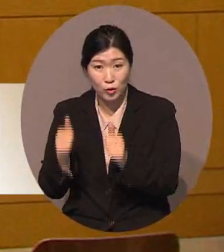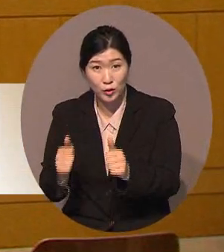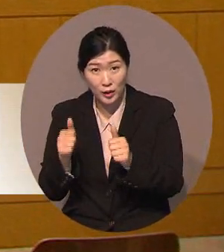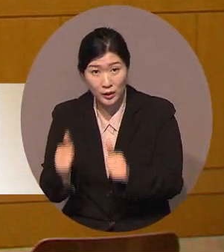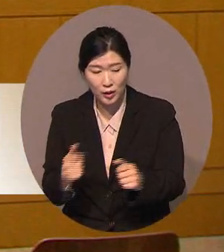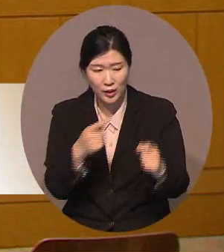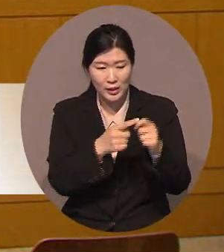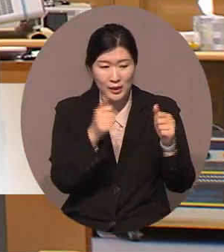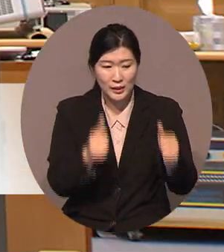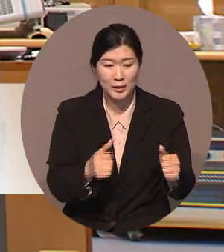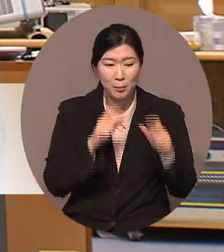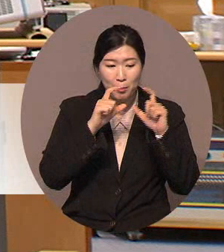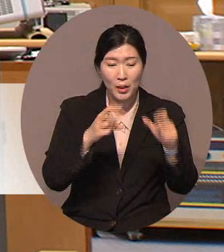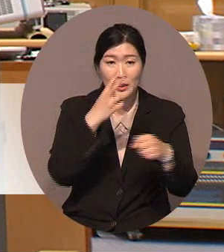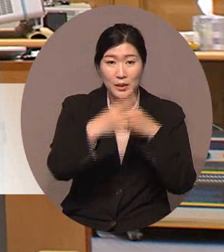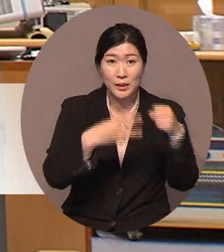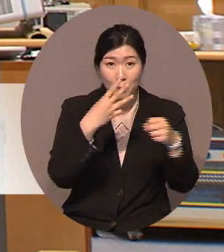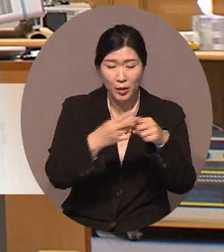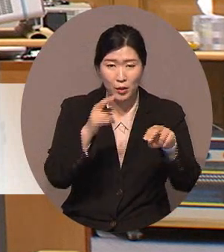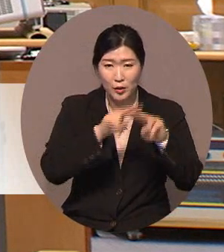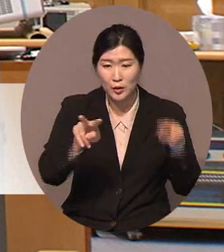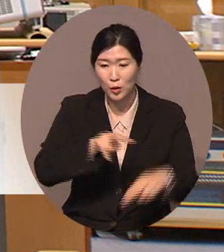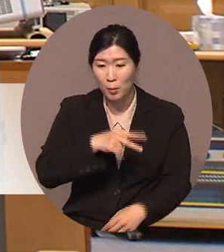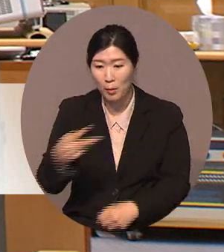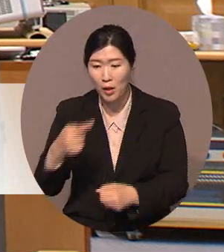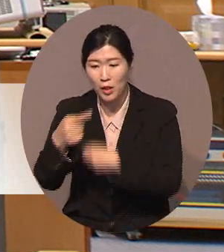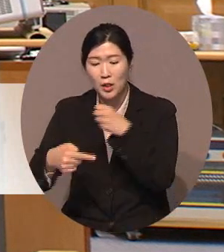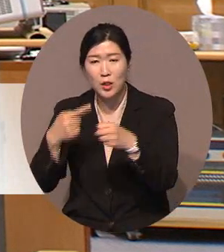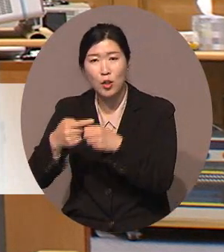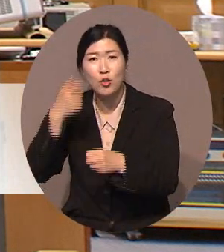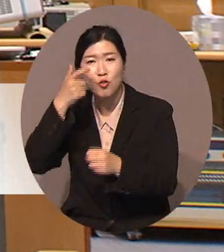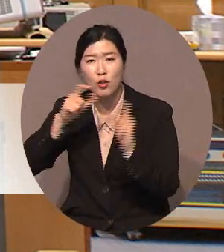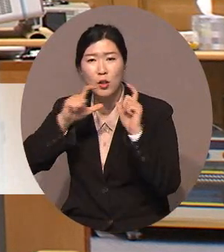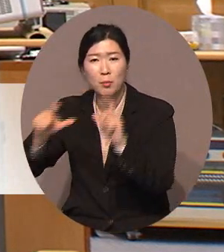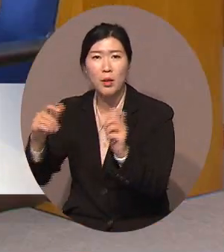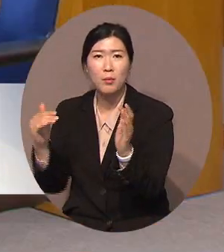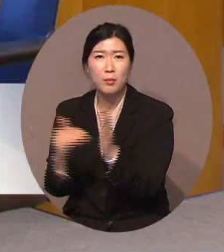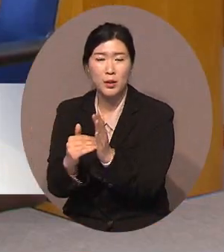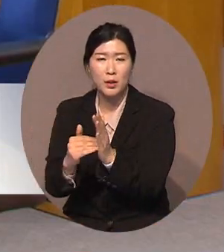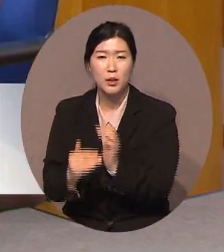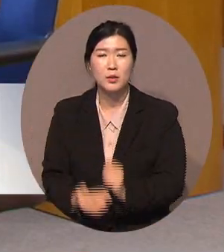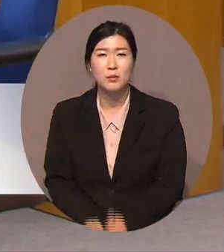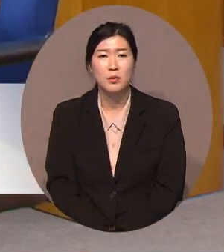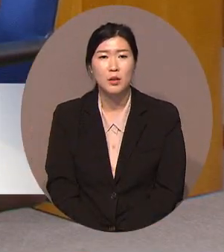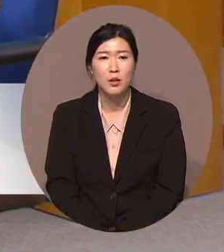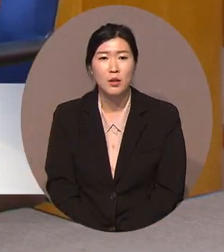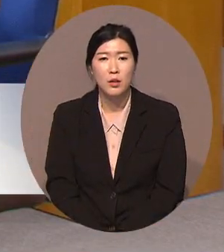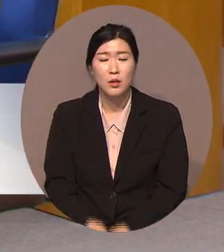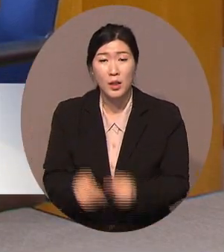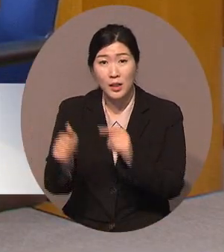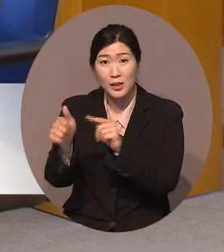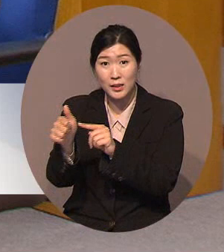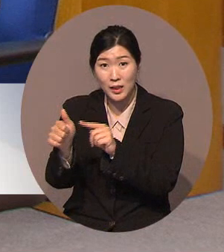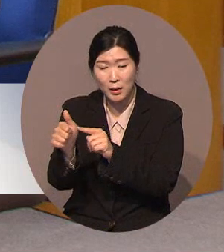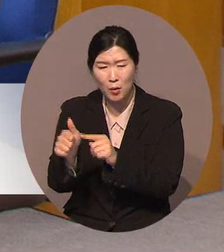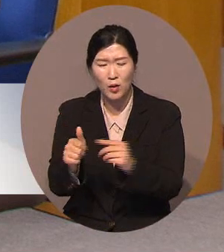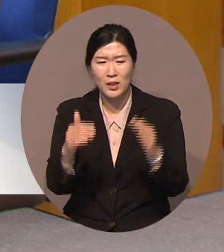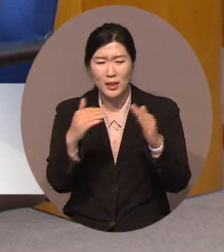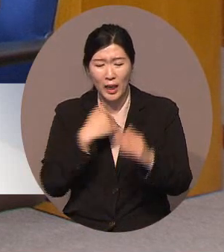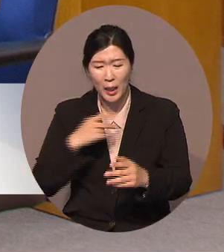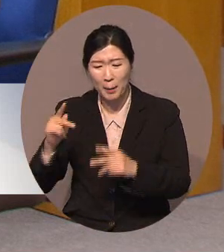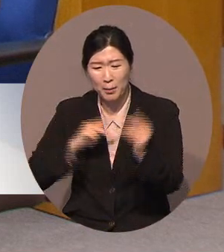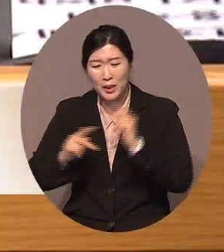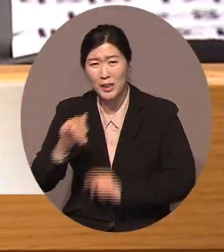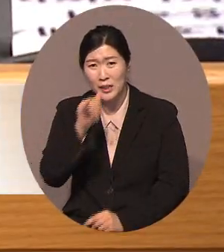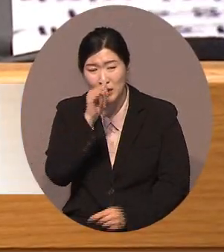징역 3년을 선고한 원심을 파괴하고 징역 1년 6개월을 선고했습니다 피고인은 근저당 등 채무에도